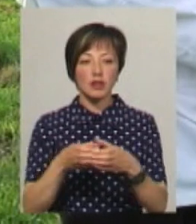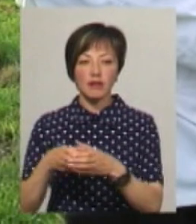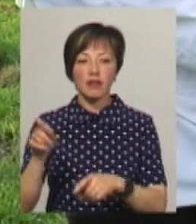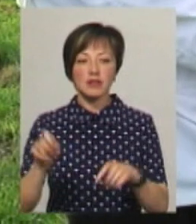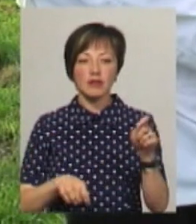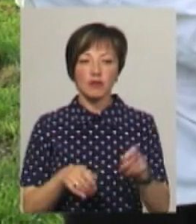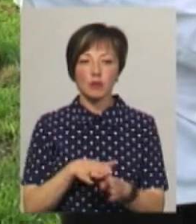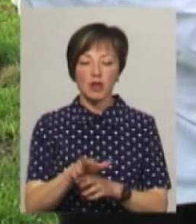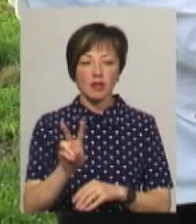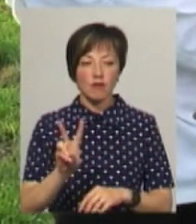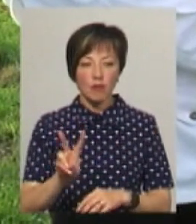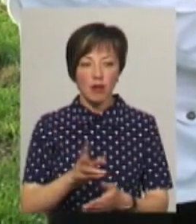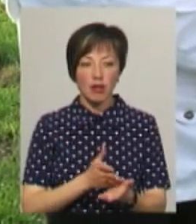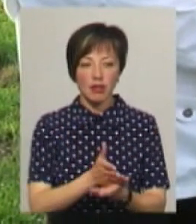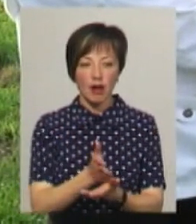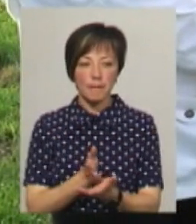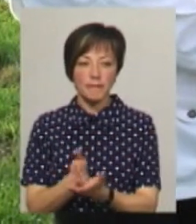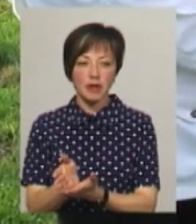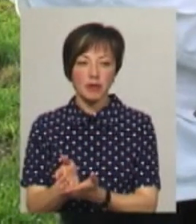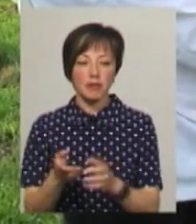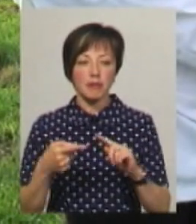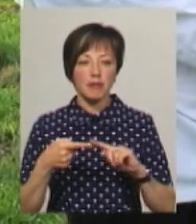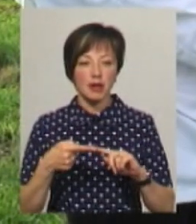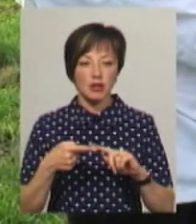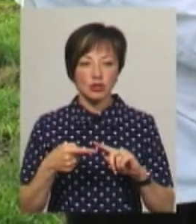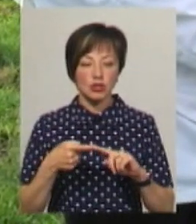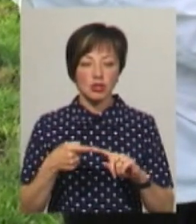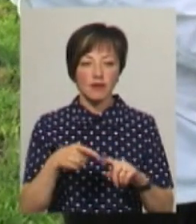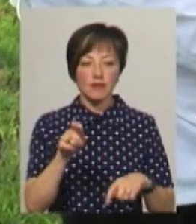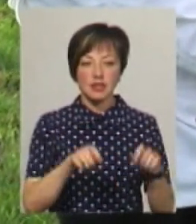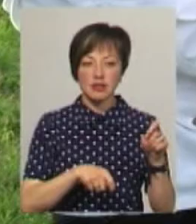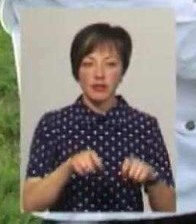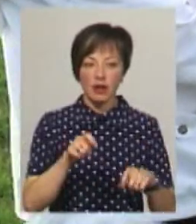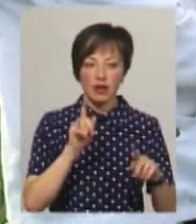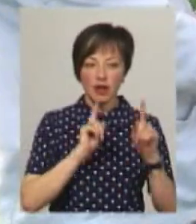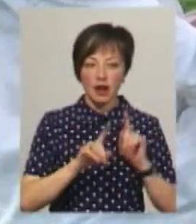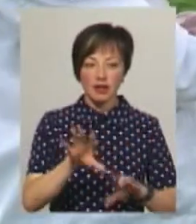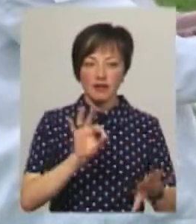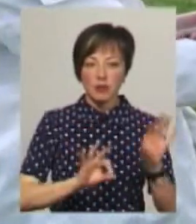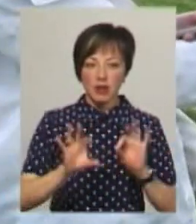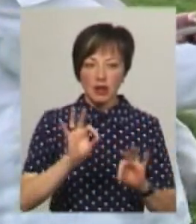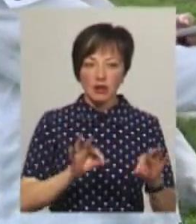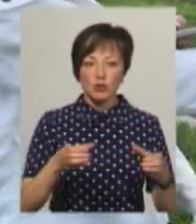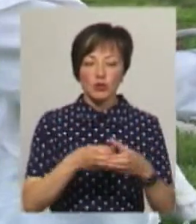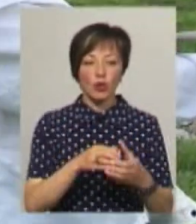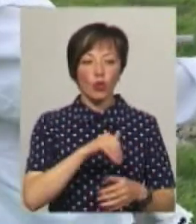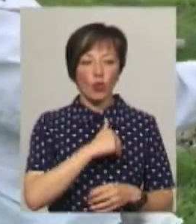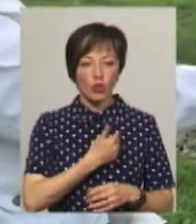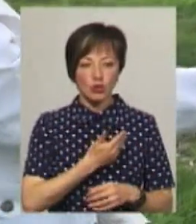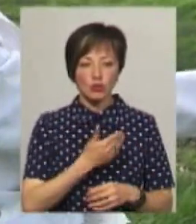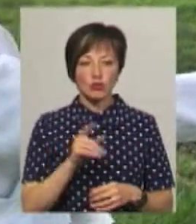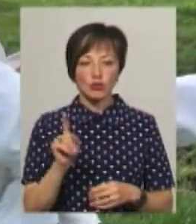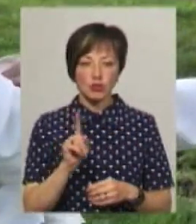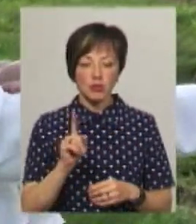фестиваль відбувався за двома напрямками. Перший – це фестивальна рада відбирала ті гурти, які ми хочемо,